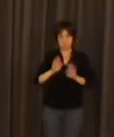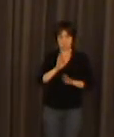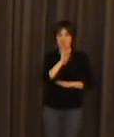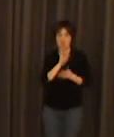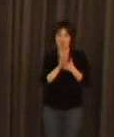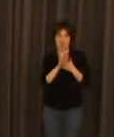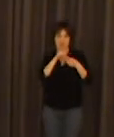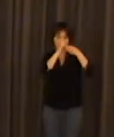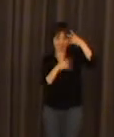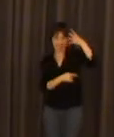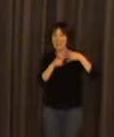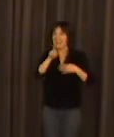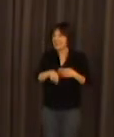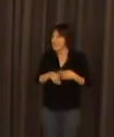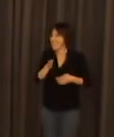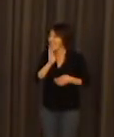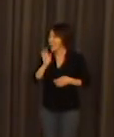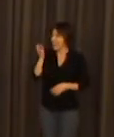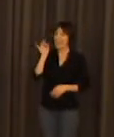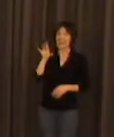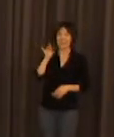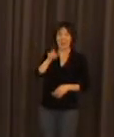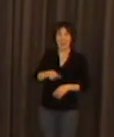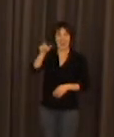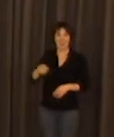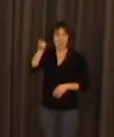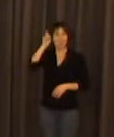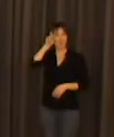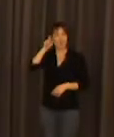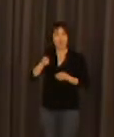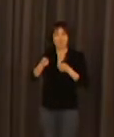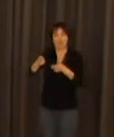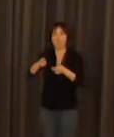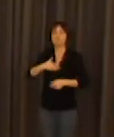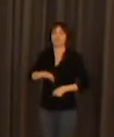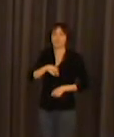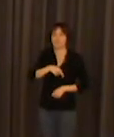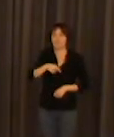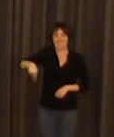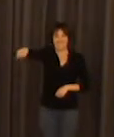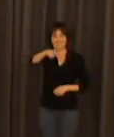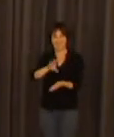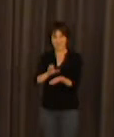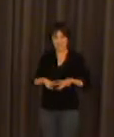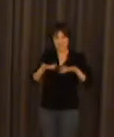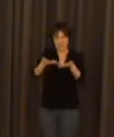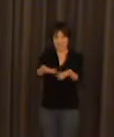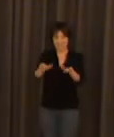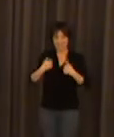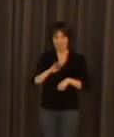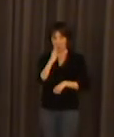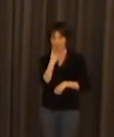tots els 15 professors que han fet possible que féssiu aquest curs i que, per tant, després d'aquests 4